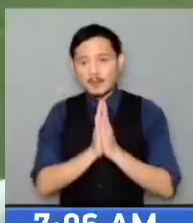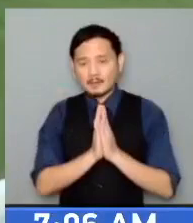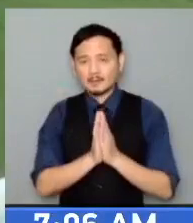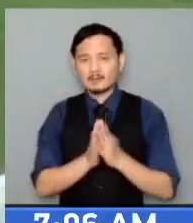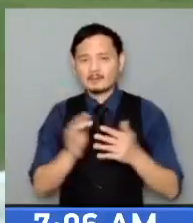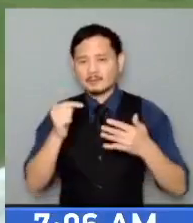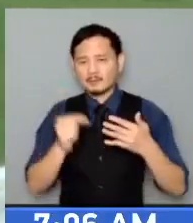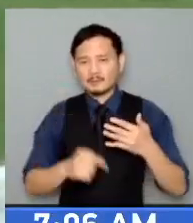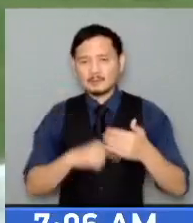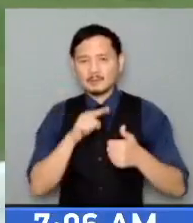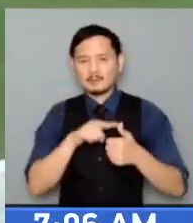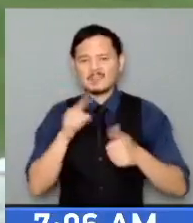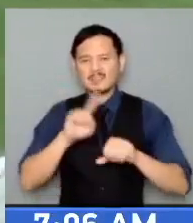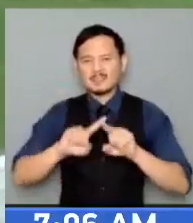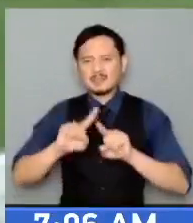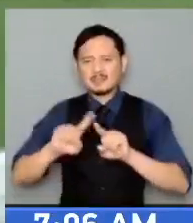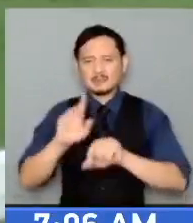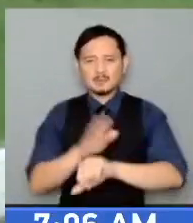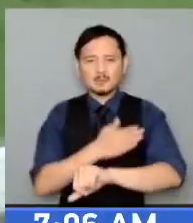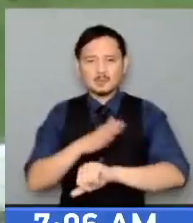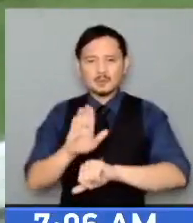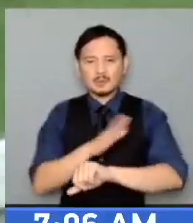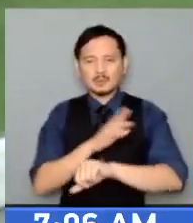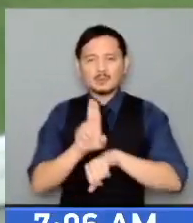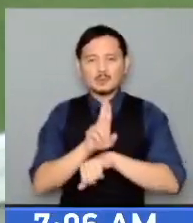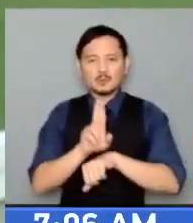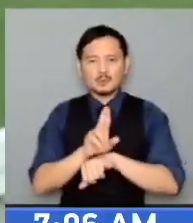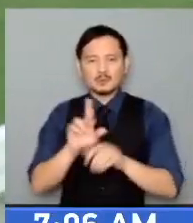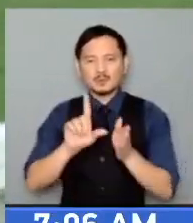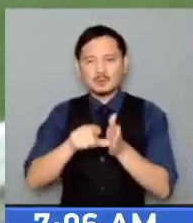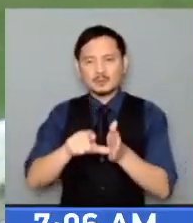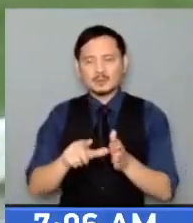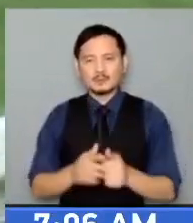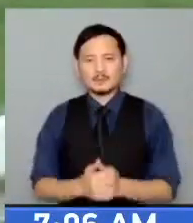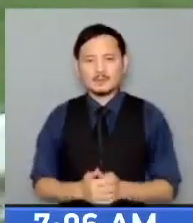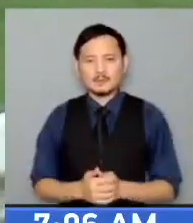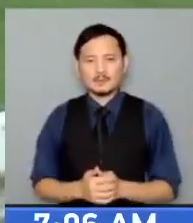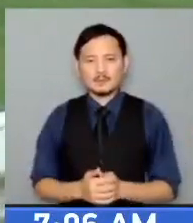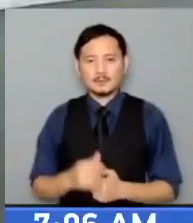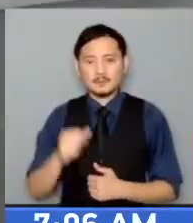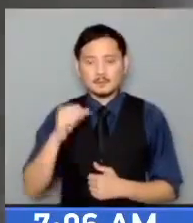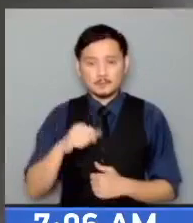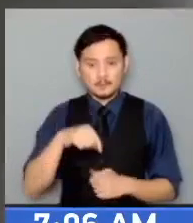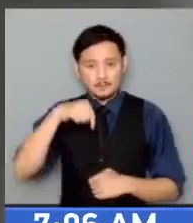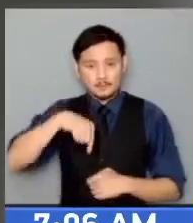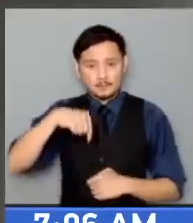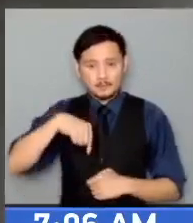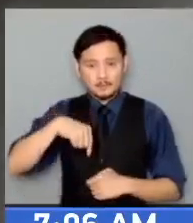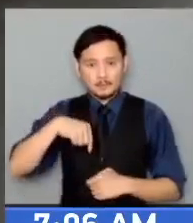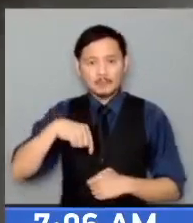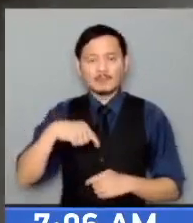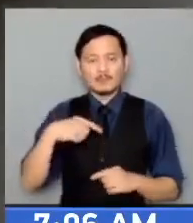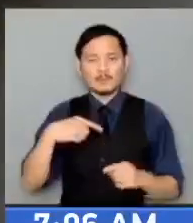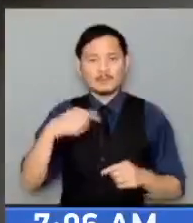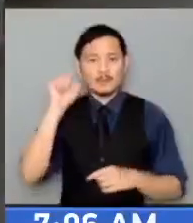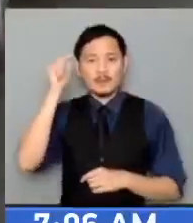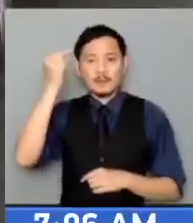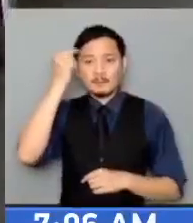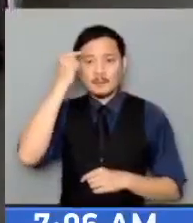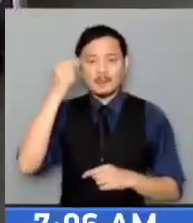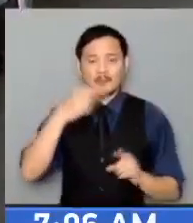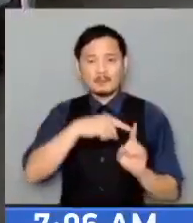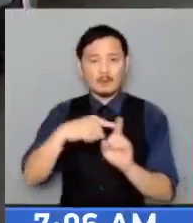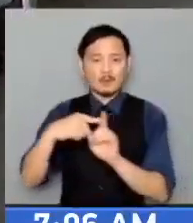mamaya. Igan, bukas sa publiko itong state funeral. Ang kailangan lamang ay mag-present ng